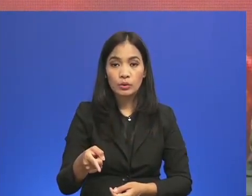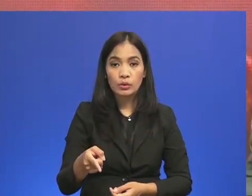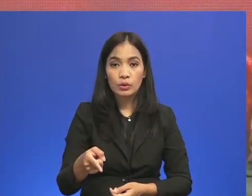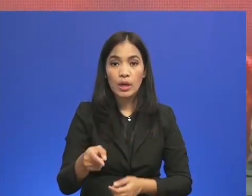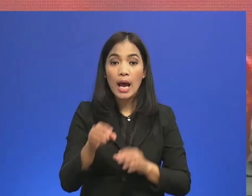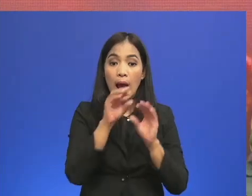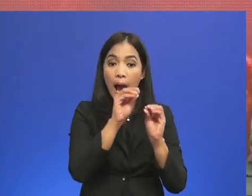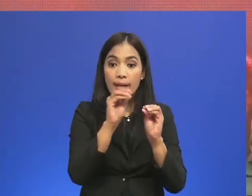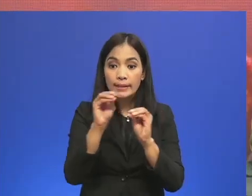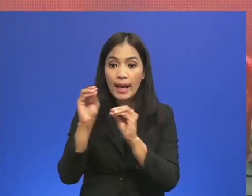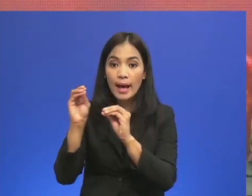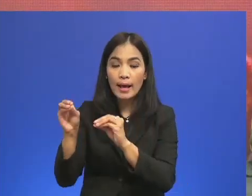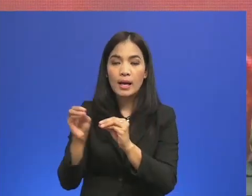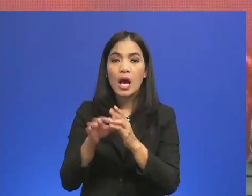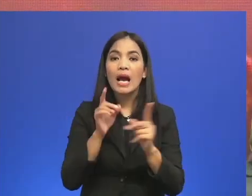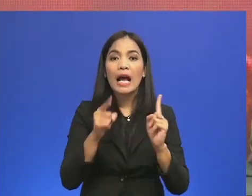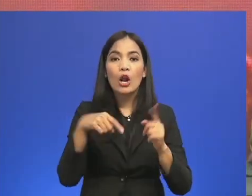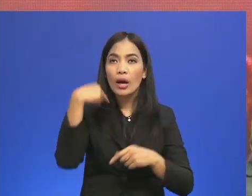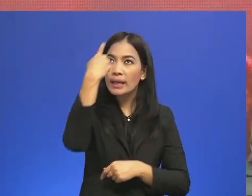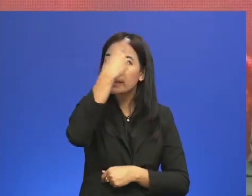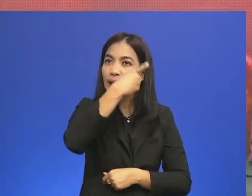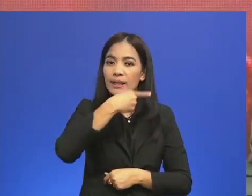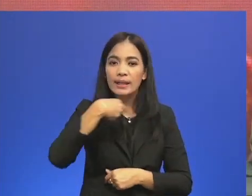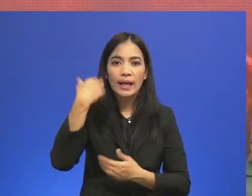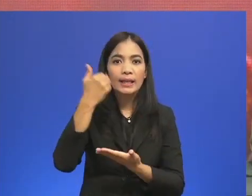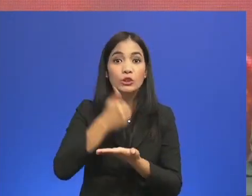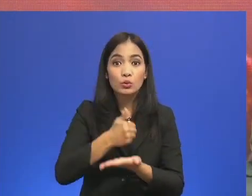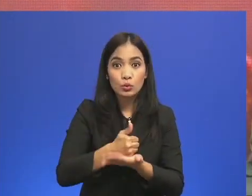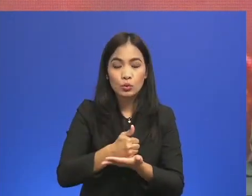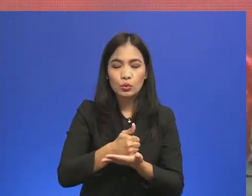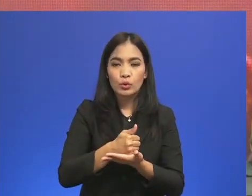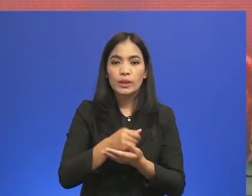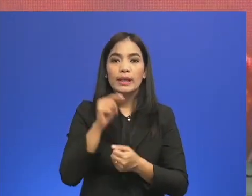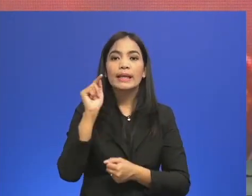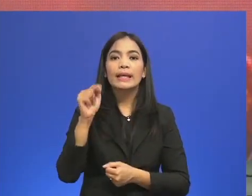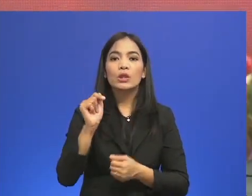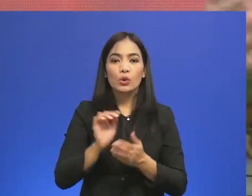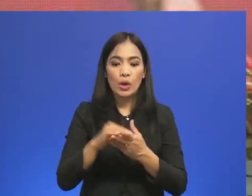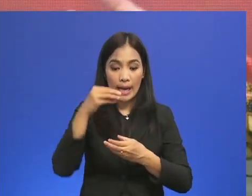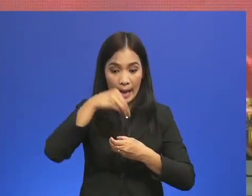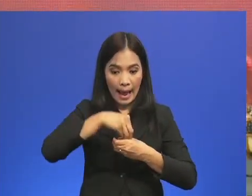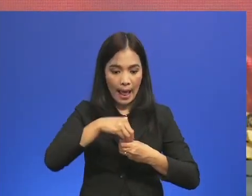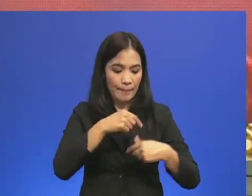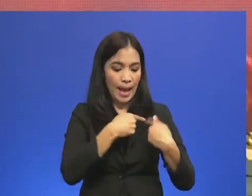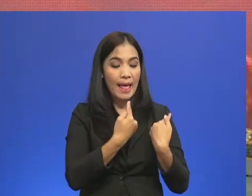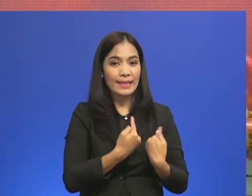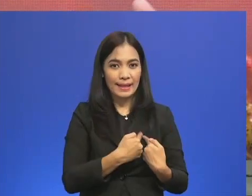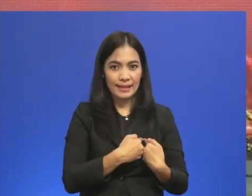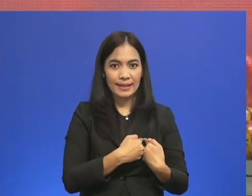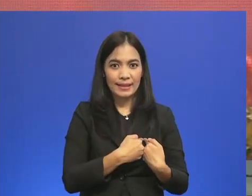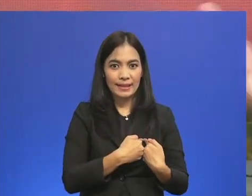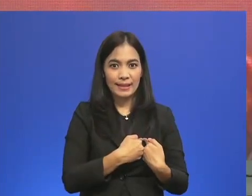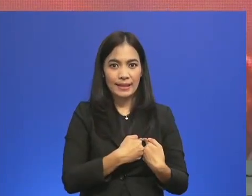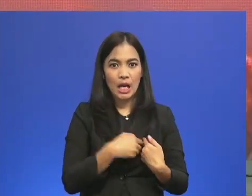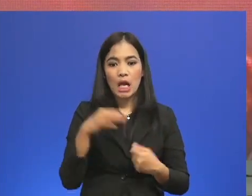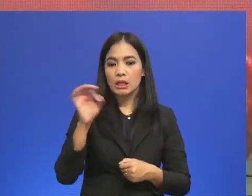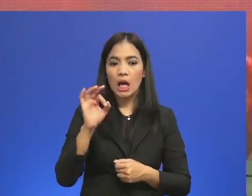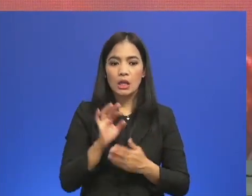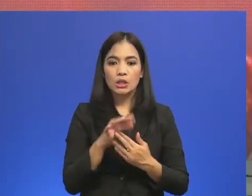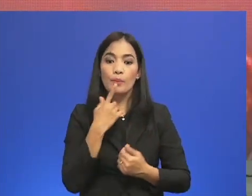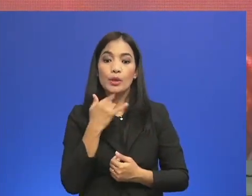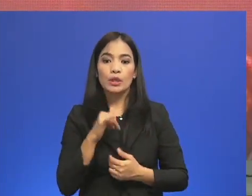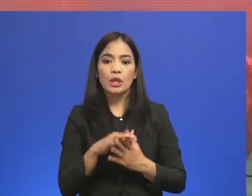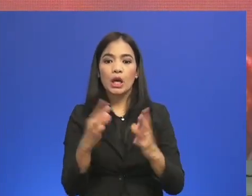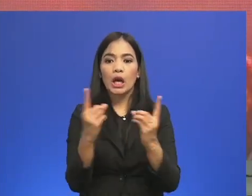mengajarkan bahwa kecantikan sesungguhnya itu manusia batinnya. Jadi jangan merasa miskin bertemu orang